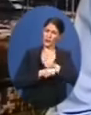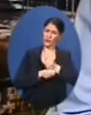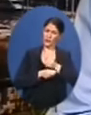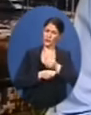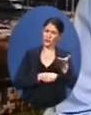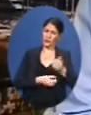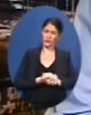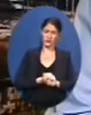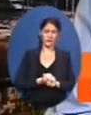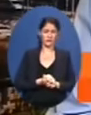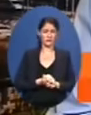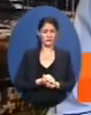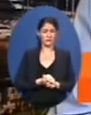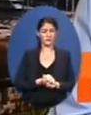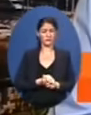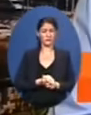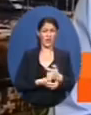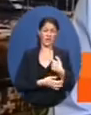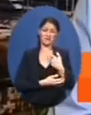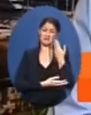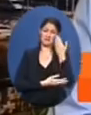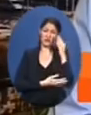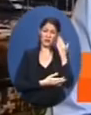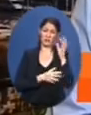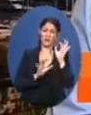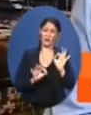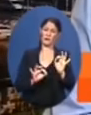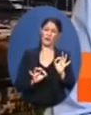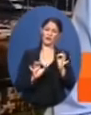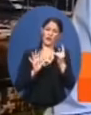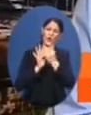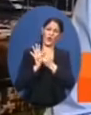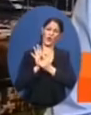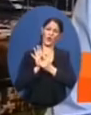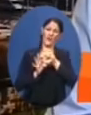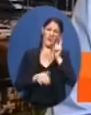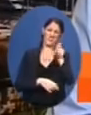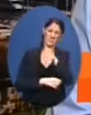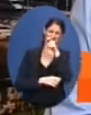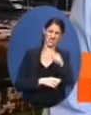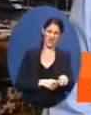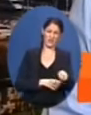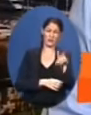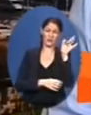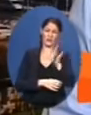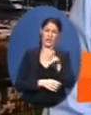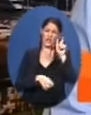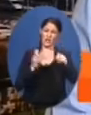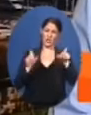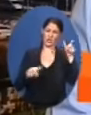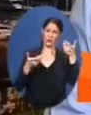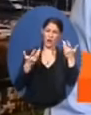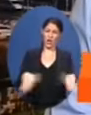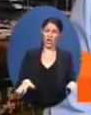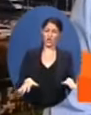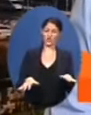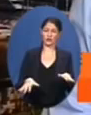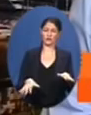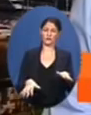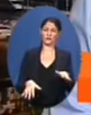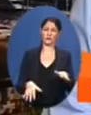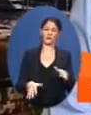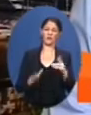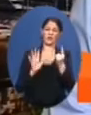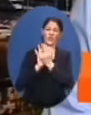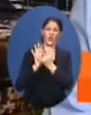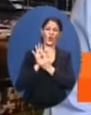אני חושב שאני לא מכיר שום חוק שהוא יותר אכזר, קשה ונוראי נגד האנשים הכי חלשים בחברה, בכל חברה אנושית,